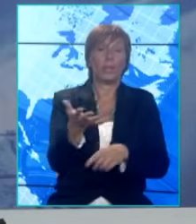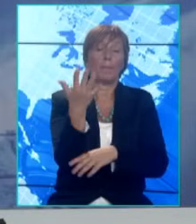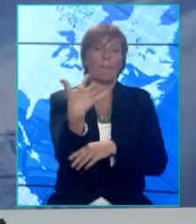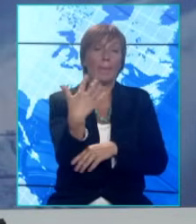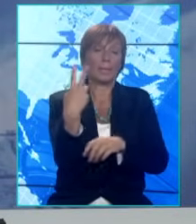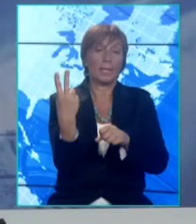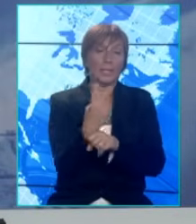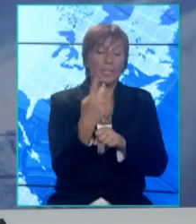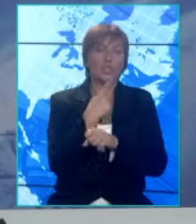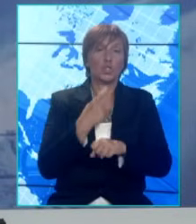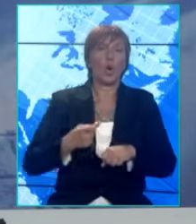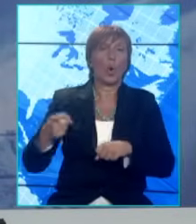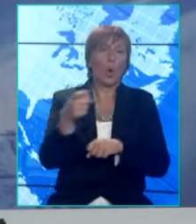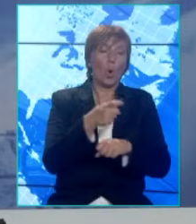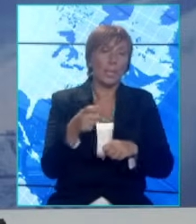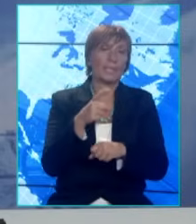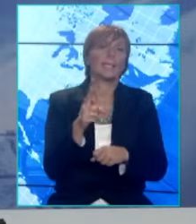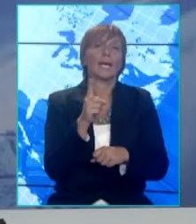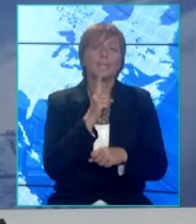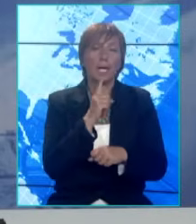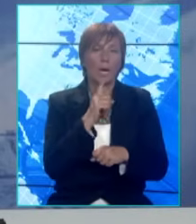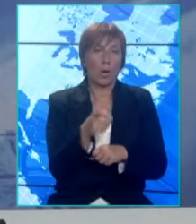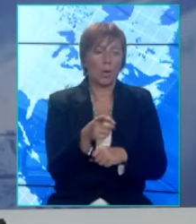država, što organizacija koje su